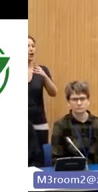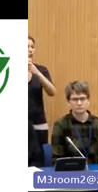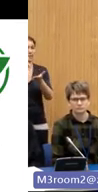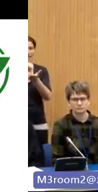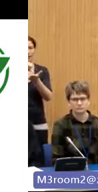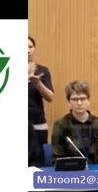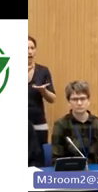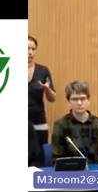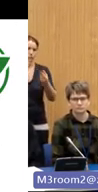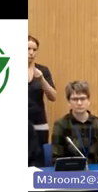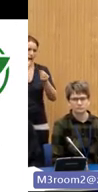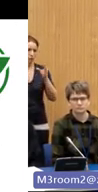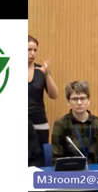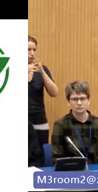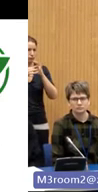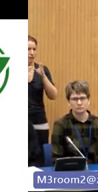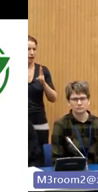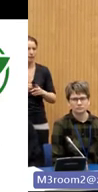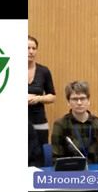dazu gerne.